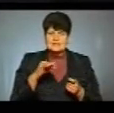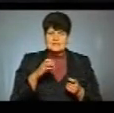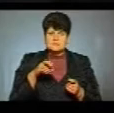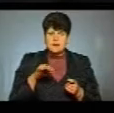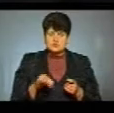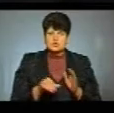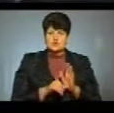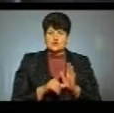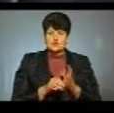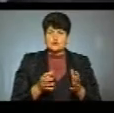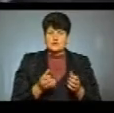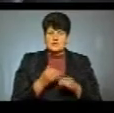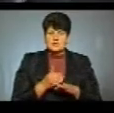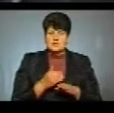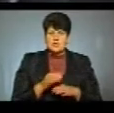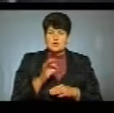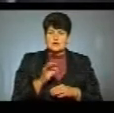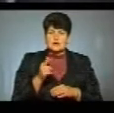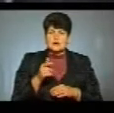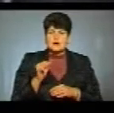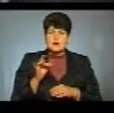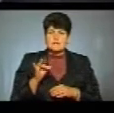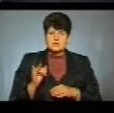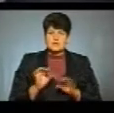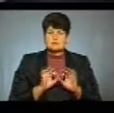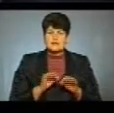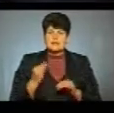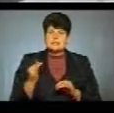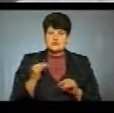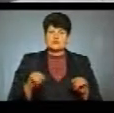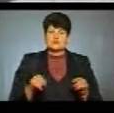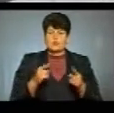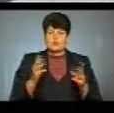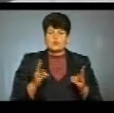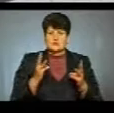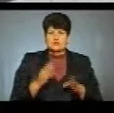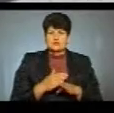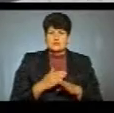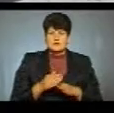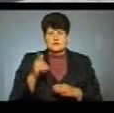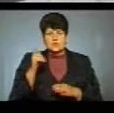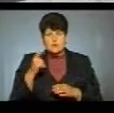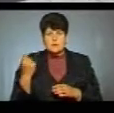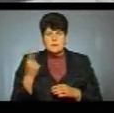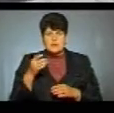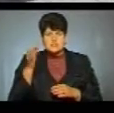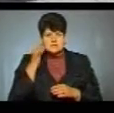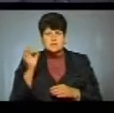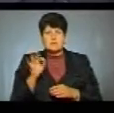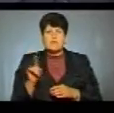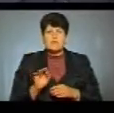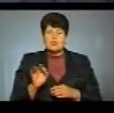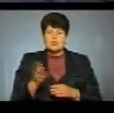6-ї пожежно-рятувальної частини Оксана Гаврись розповіла історію створення пожежної частини в Чорткові, перша згадка про яку